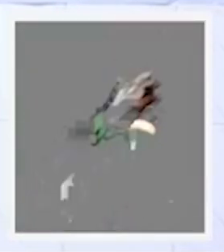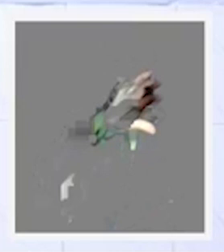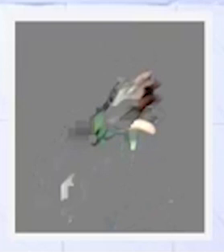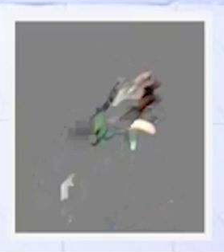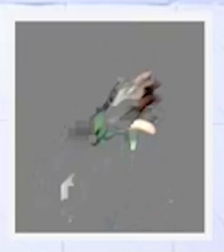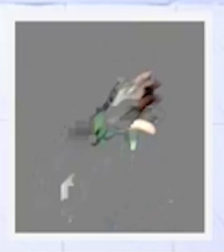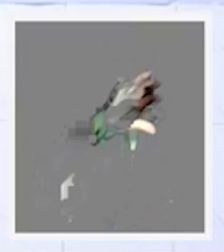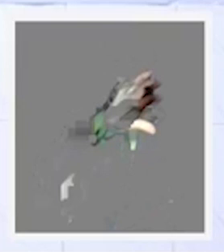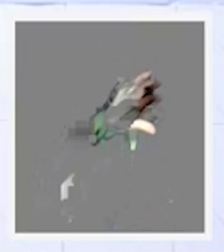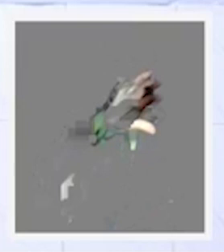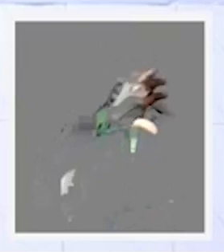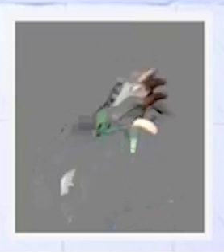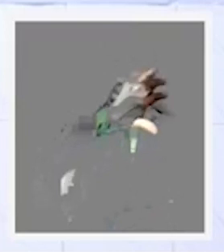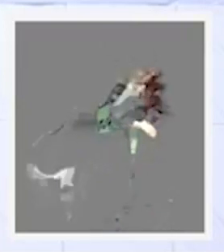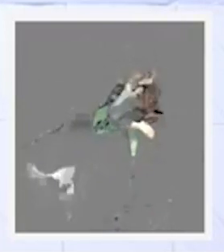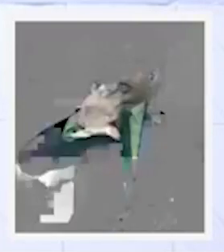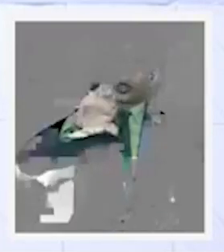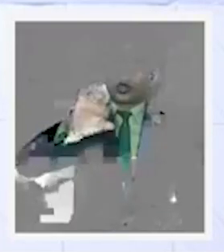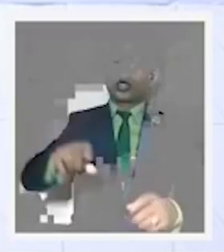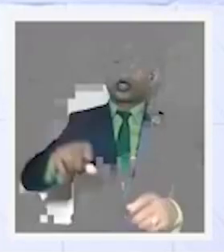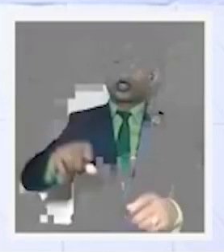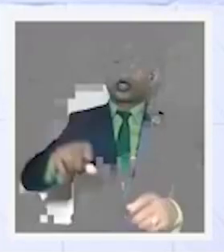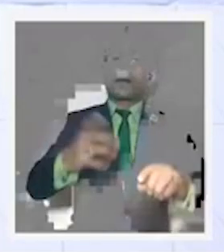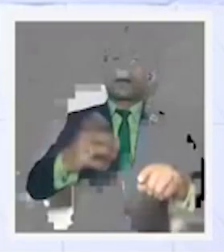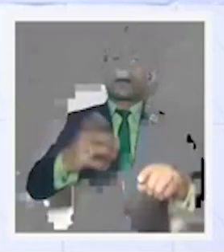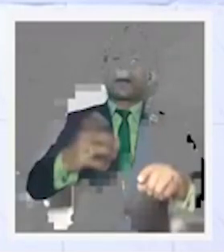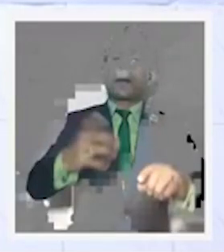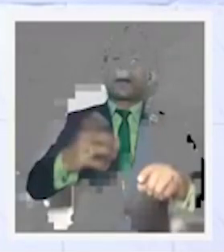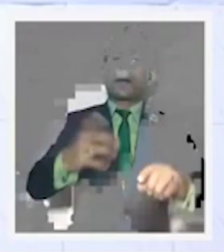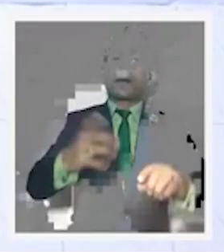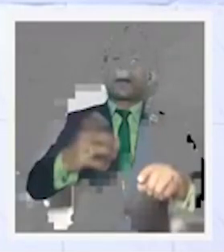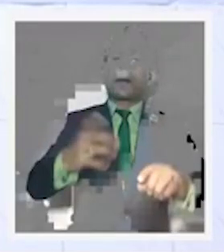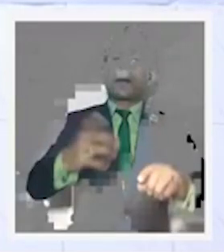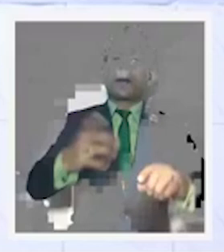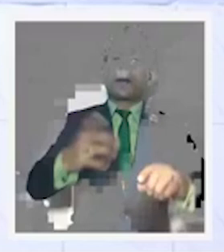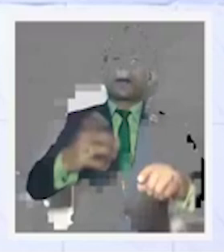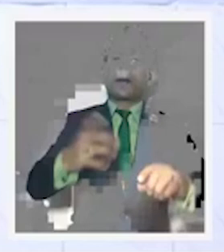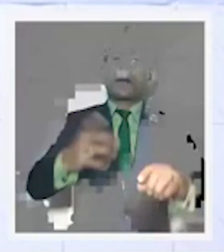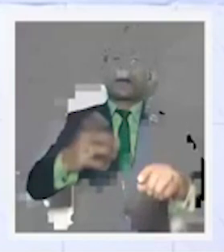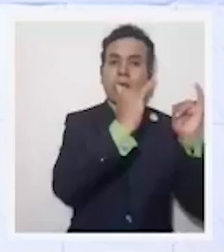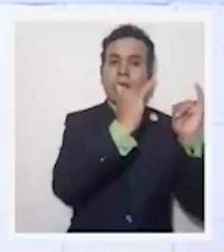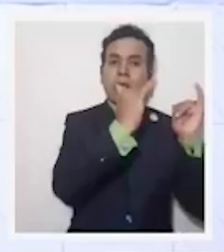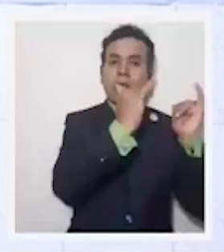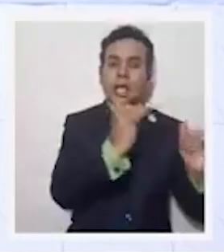শয্যা আছে 5694টি এবং মোট ঢাকা শহরে 2900টি এবং মোট আইসোলেশন সংখ্যা